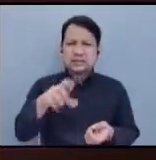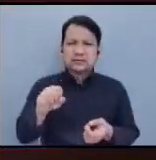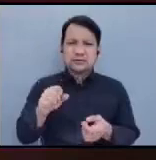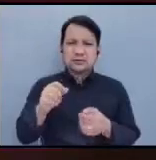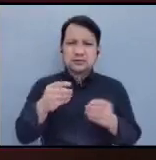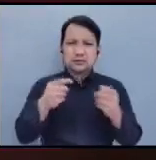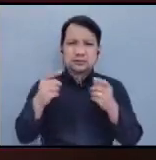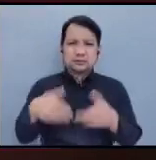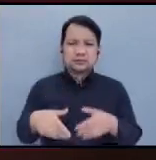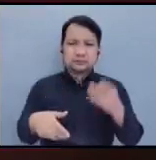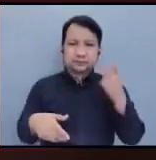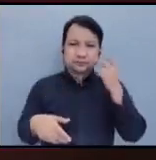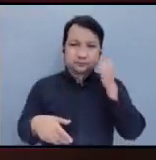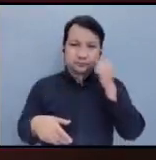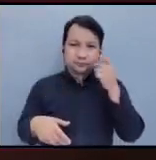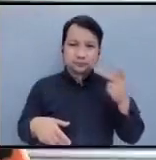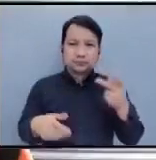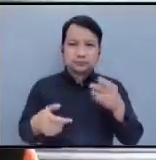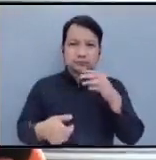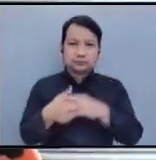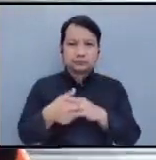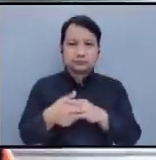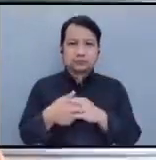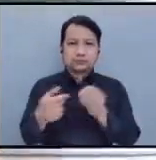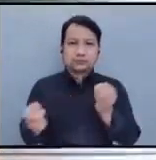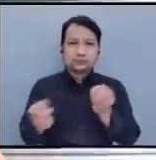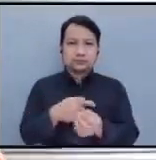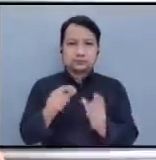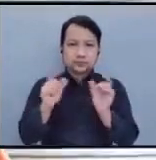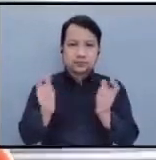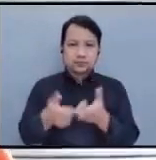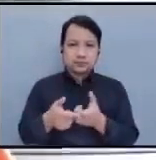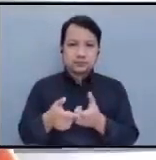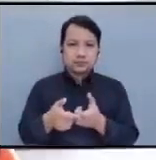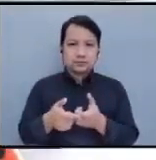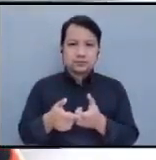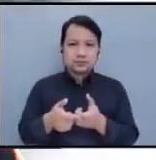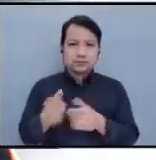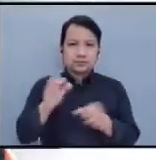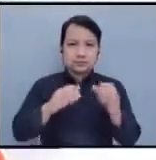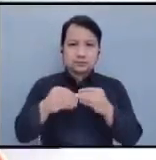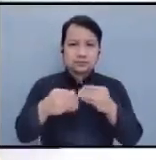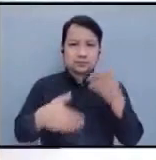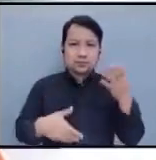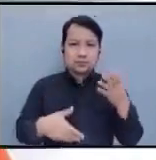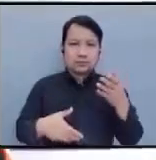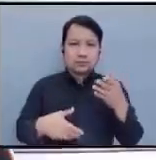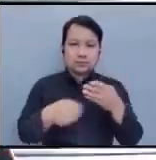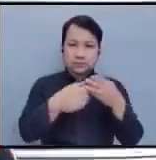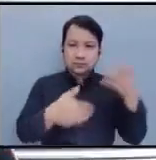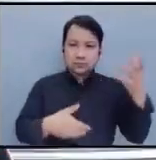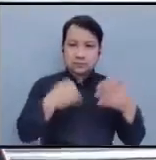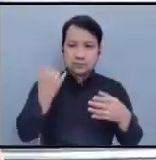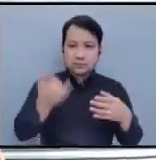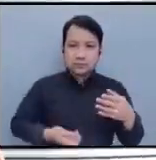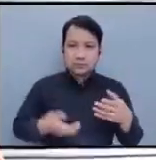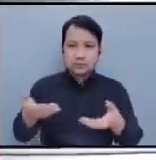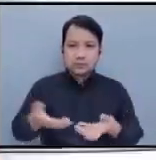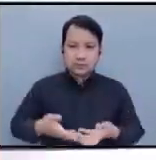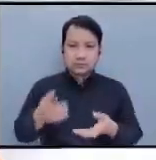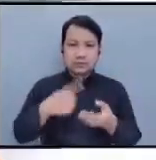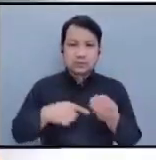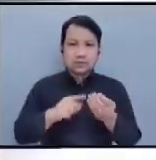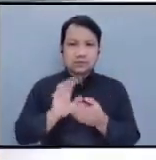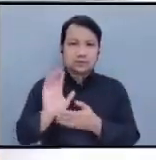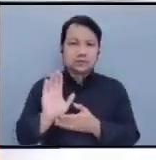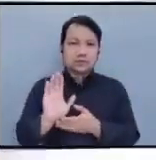Shirley Kwan na nagresulta sa pagkakatanggal sa grupo ng veteran showbiz columnist sa listahan ng mga imbitadong press people para sa event ng